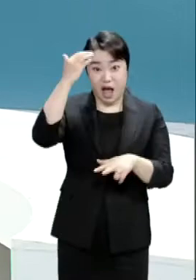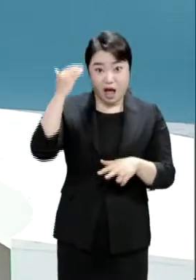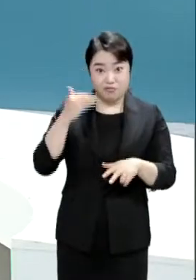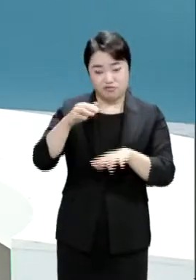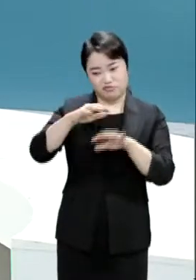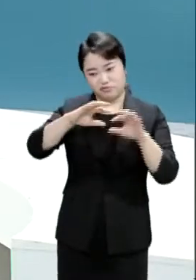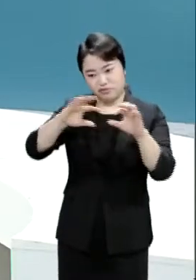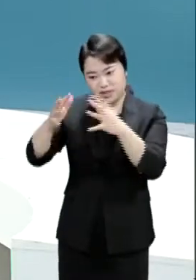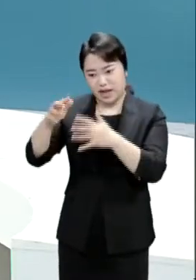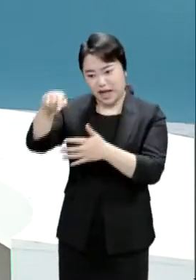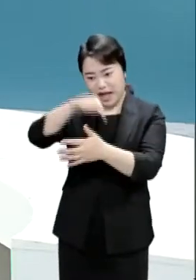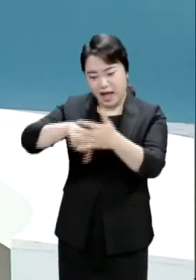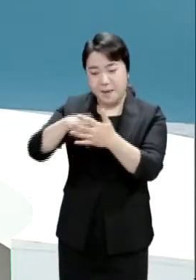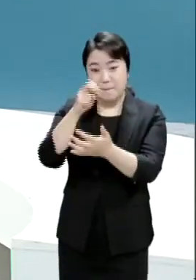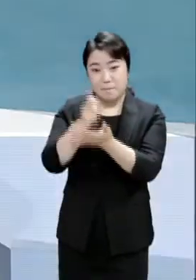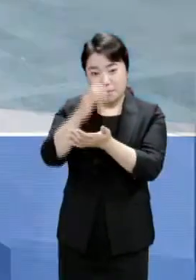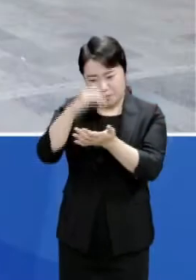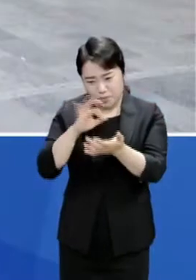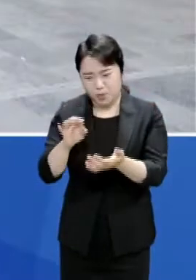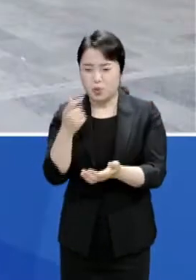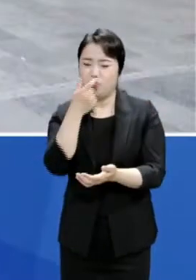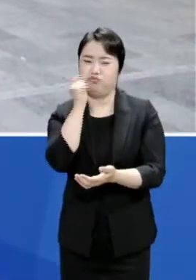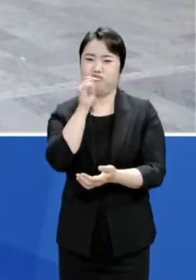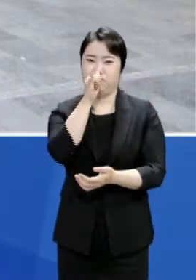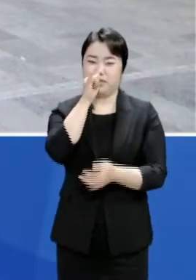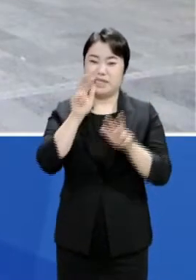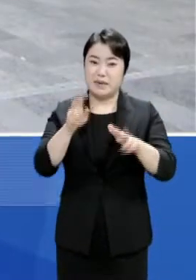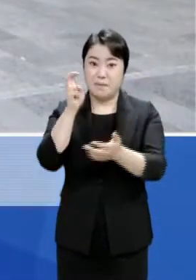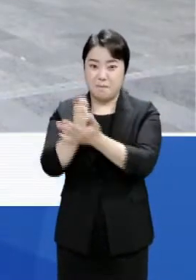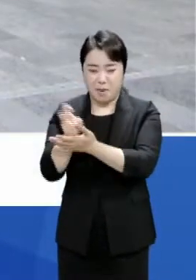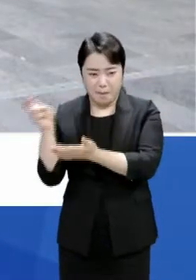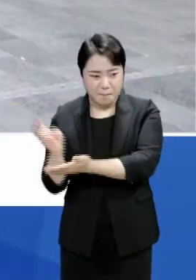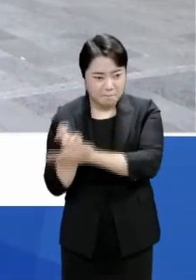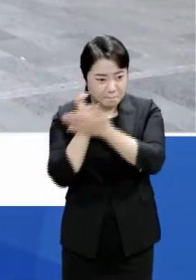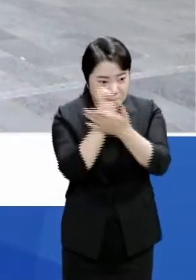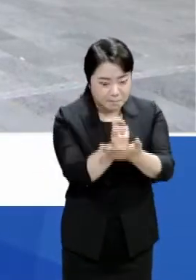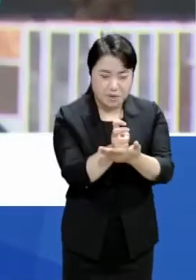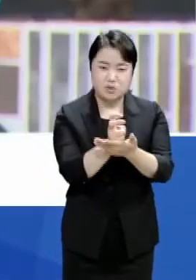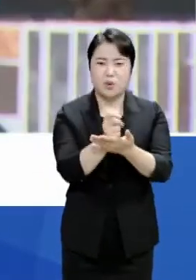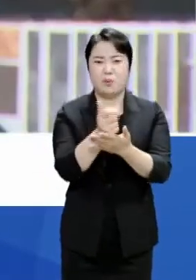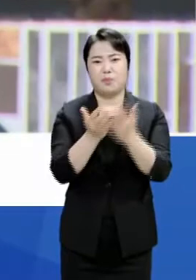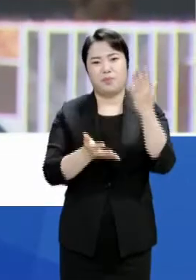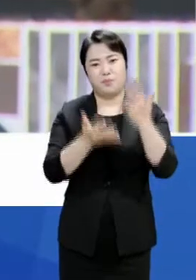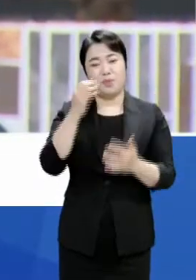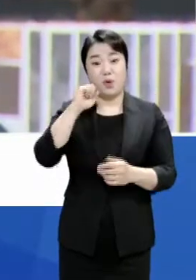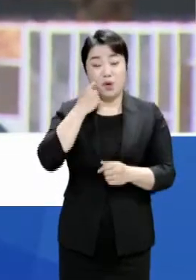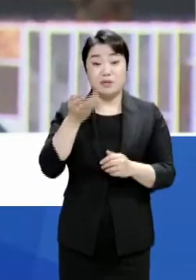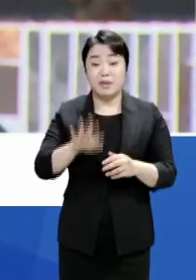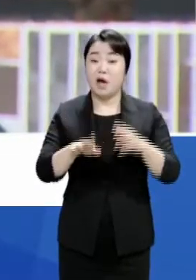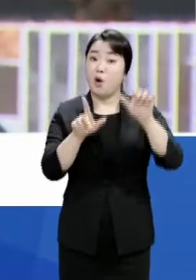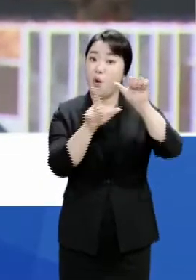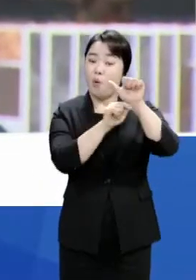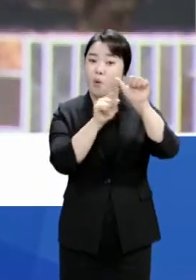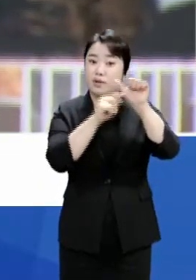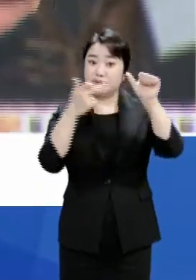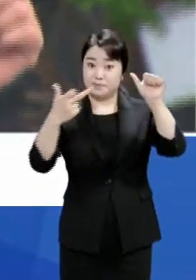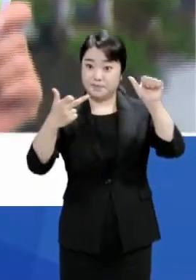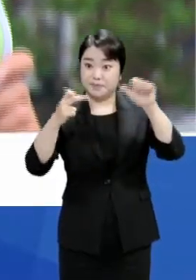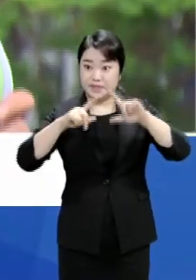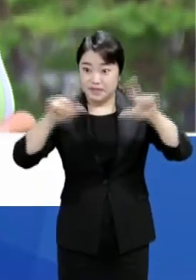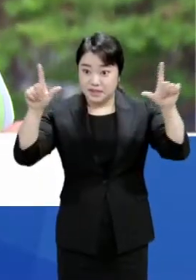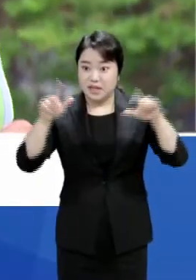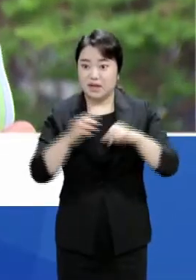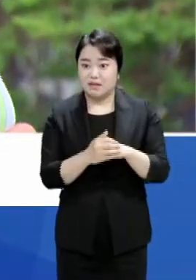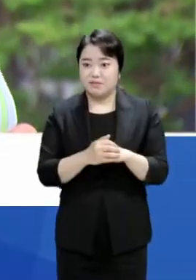제도적 미비점이 있어서 현재 법률로는 좀 어려운 점이 있는데, 마침 다행히 5월 17일자에 그